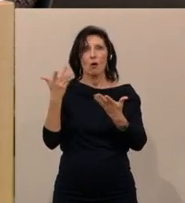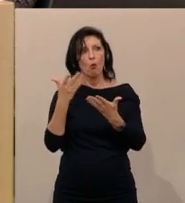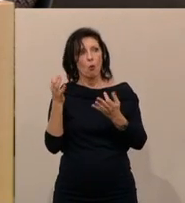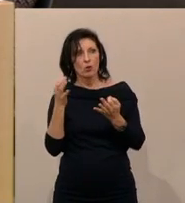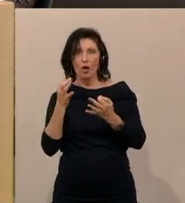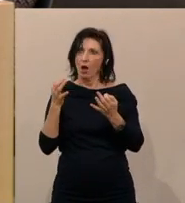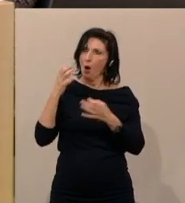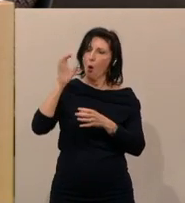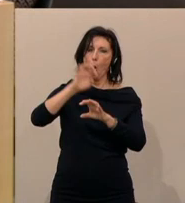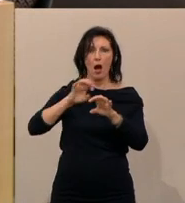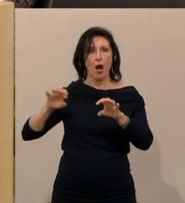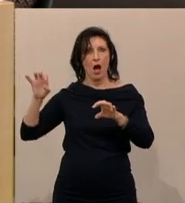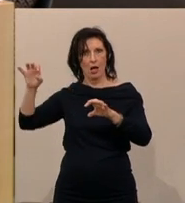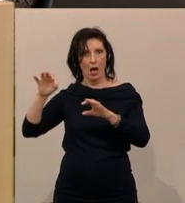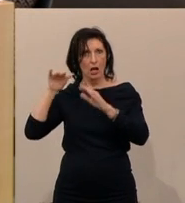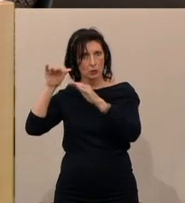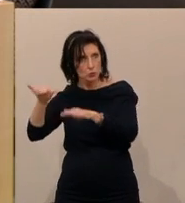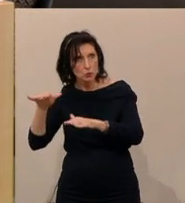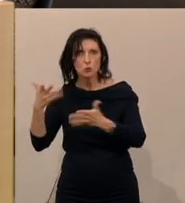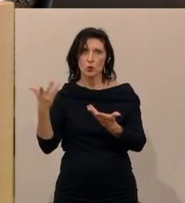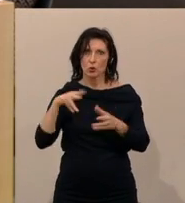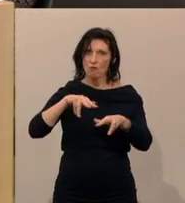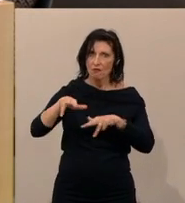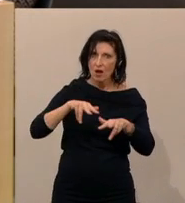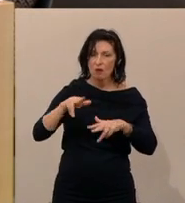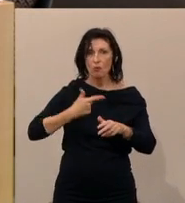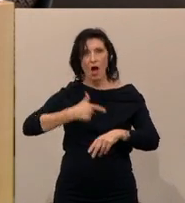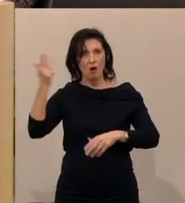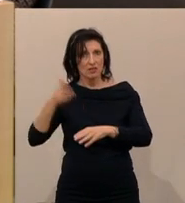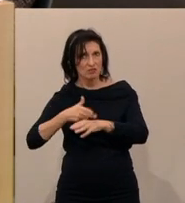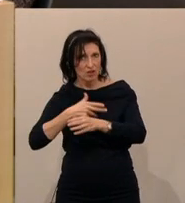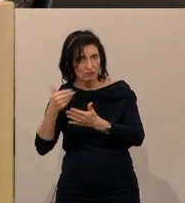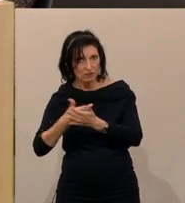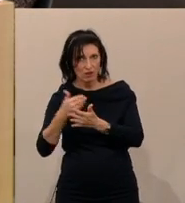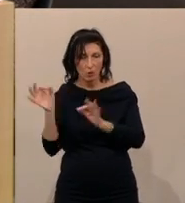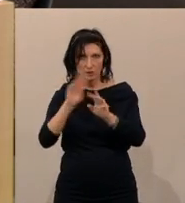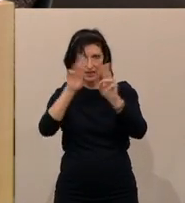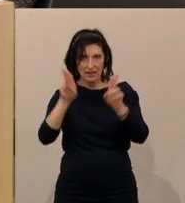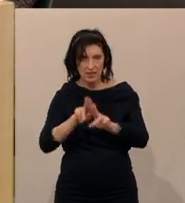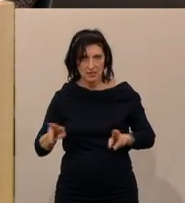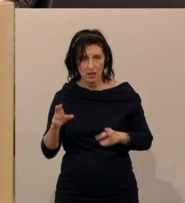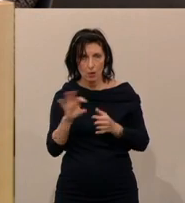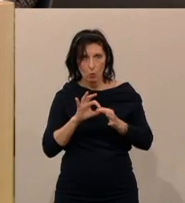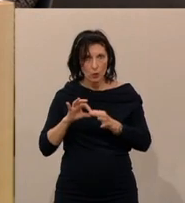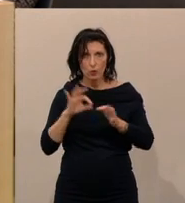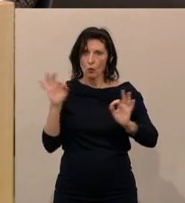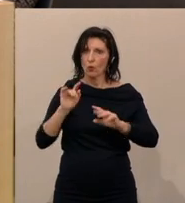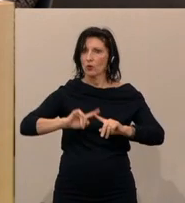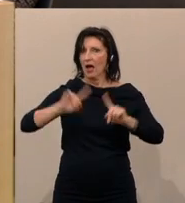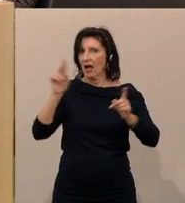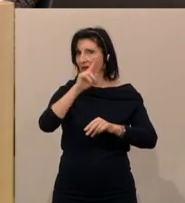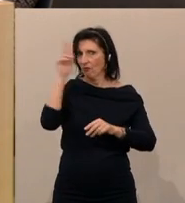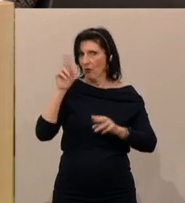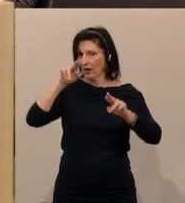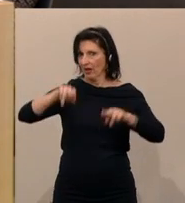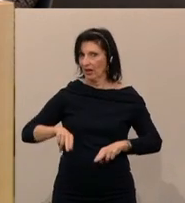Organwaltern verfassungsmäßiger Einrichtungen oder von Vertretern ausländischer Staaten, internationaler Organisationen oder anderer